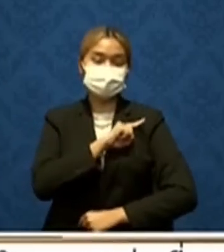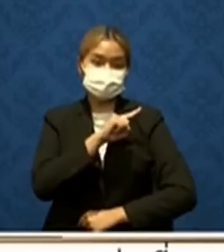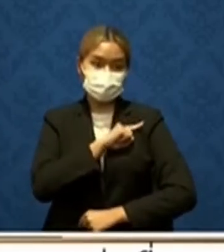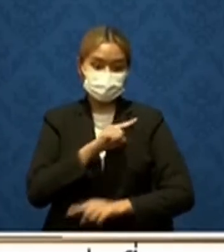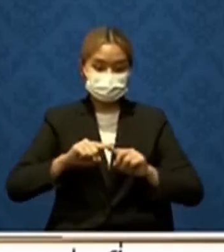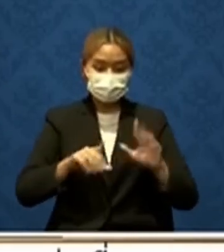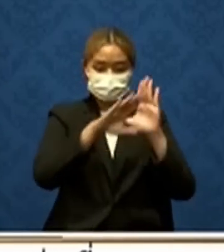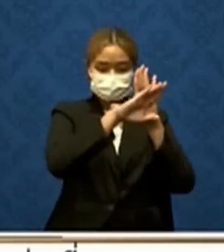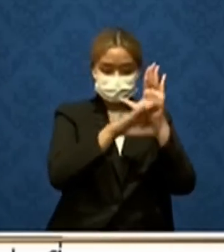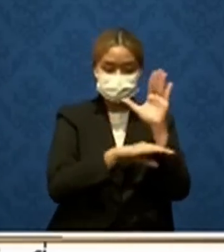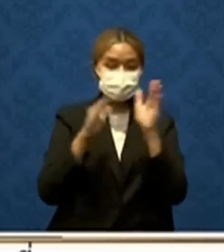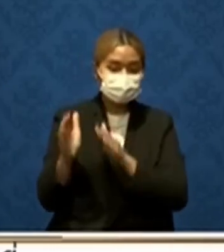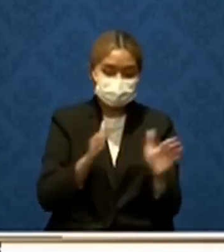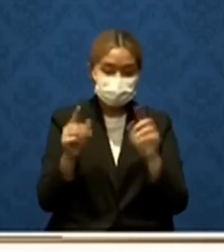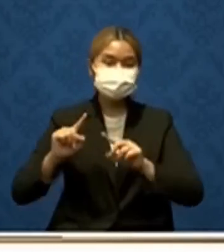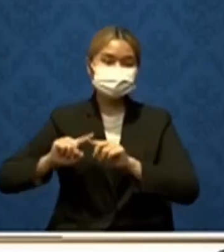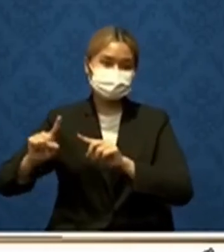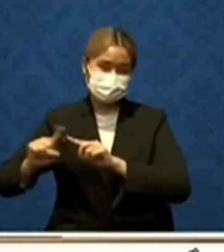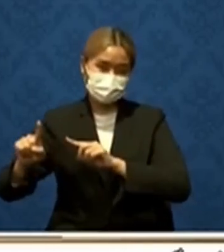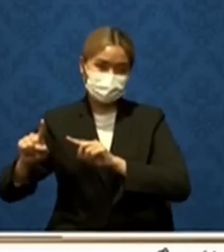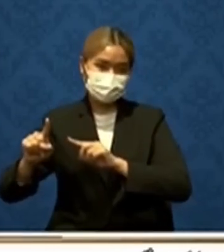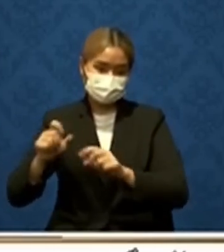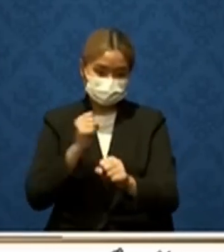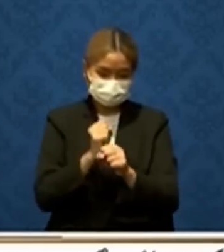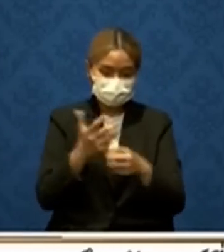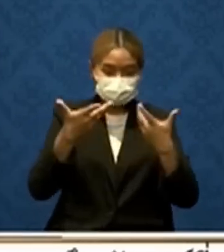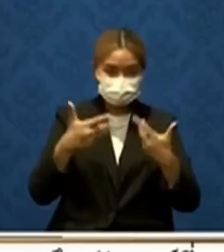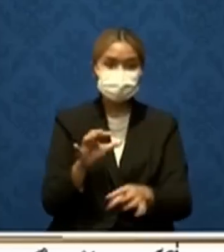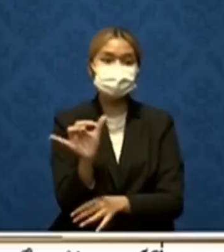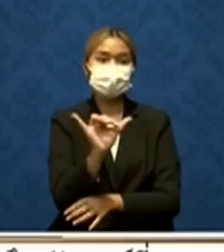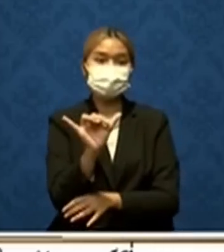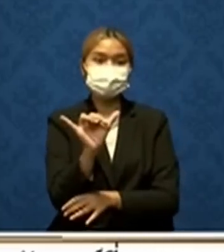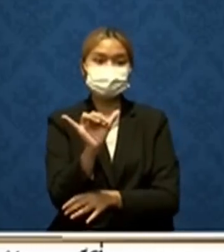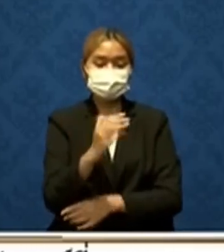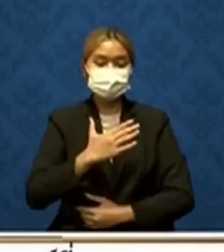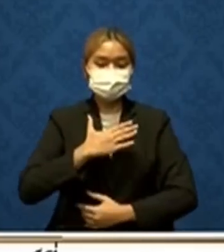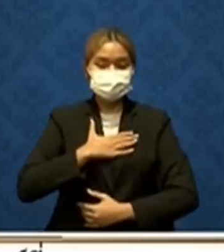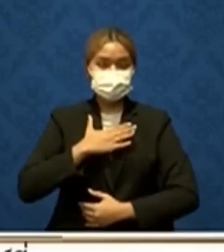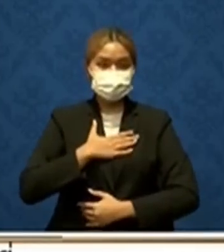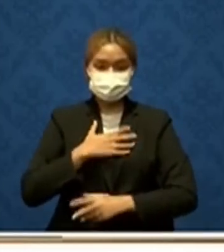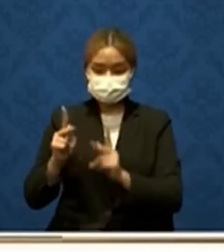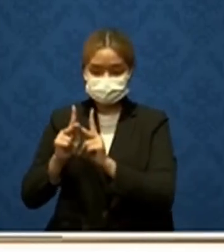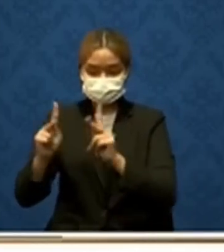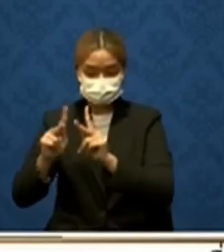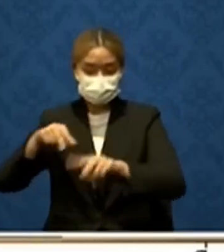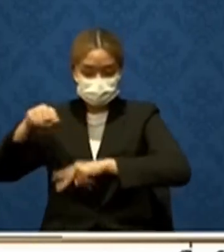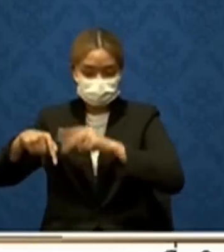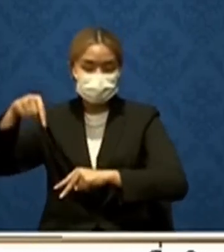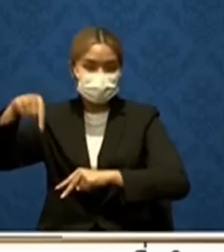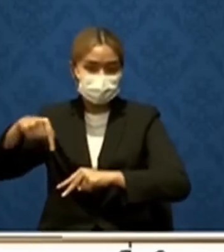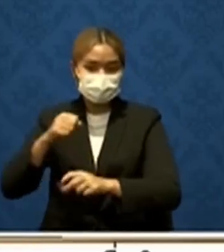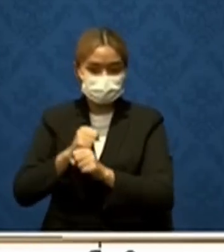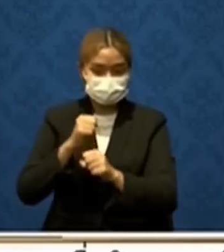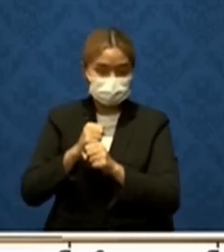ตามขั้นตอนกระบวนการมีความคืบหน้ายังไงบ้างที่ท่านบอกว่าผมไม่กล้าจัดการประธานบอร์ดนี่ก็ไม่จริงเดี๋ยวสุด